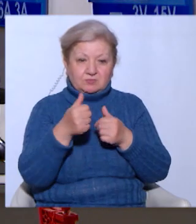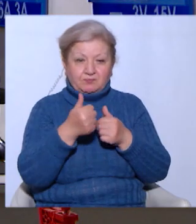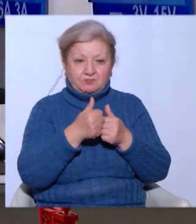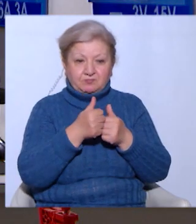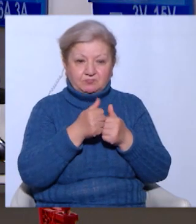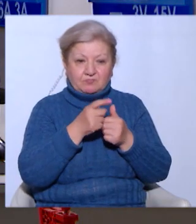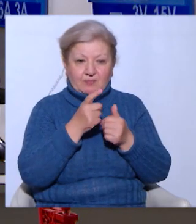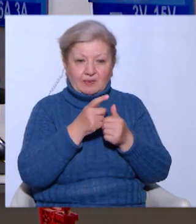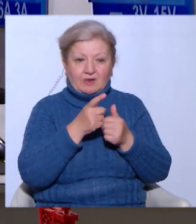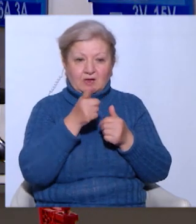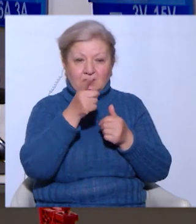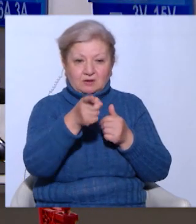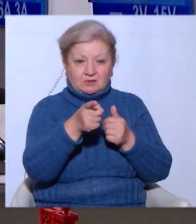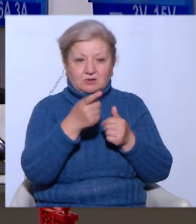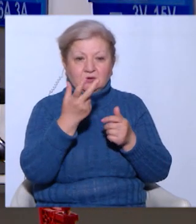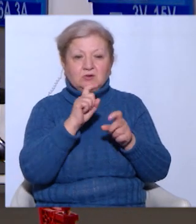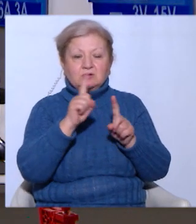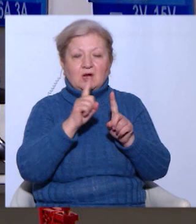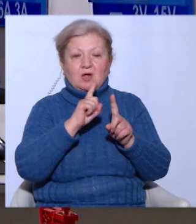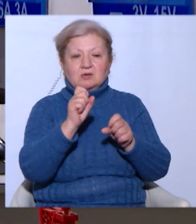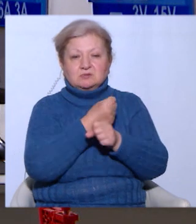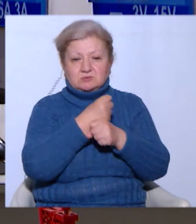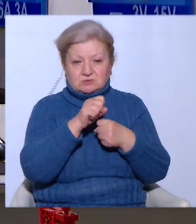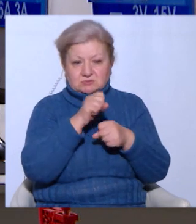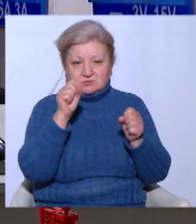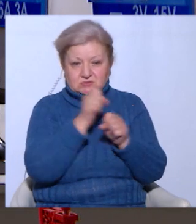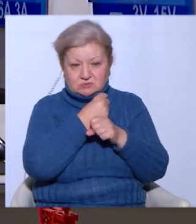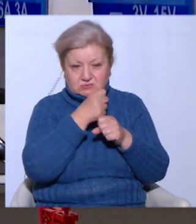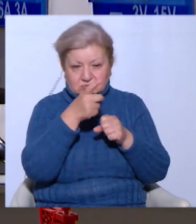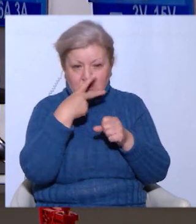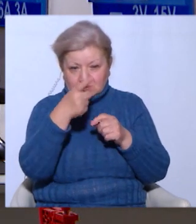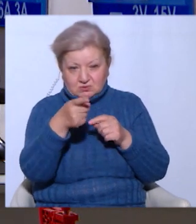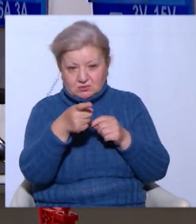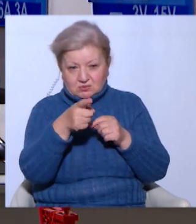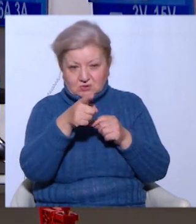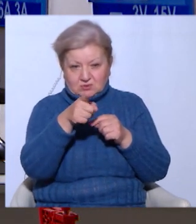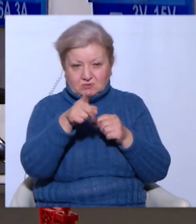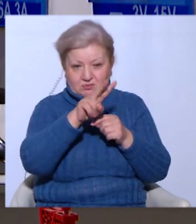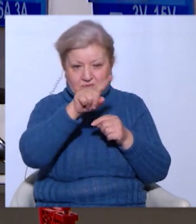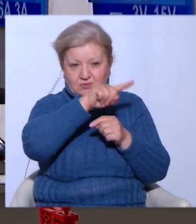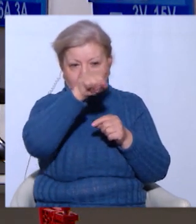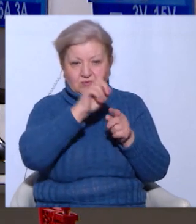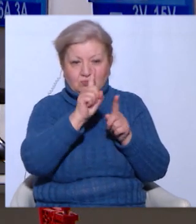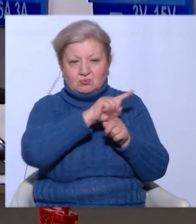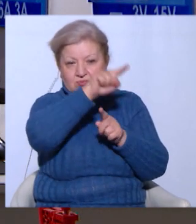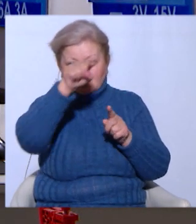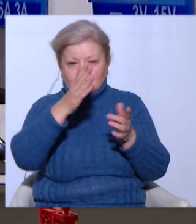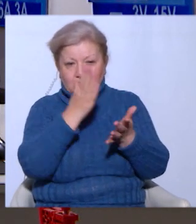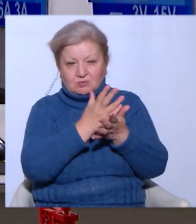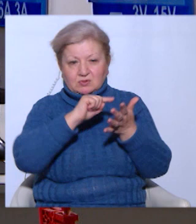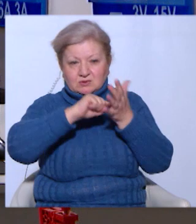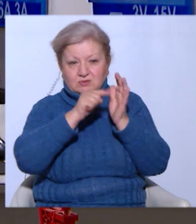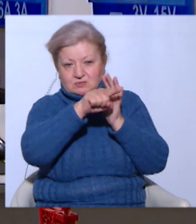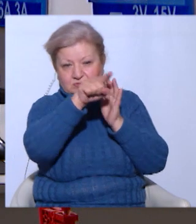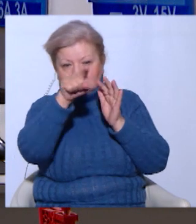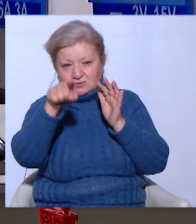ესე კიდევ ერთხელ გამარტოთ წირით სიჩქარე, რა არის რკალი, რომელიც შემოწერა აი ამ წერტილმა, შეფარდებული იმ დროსთან, რა